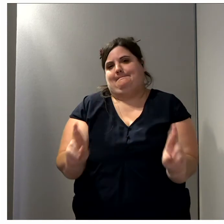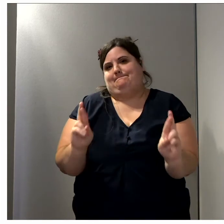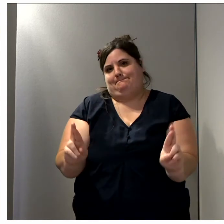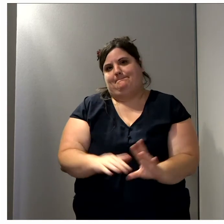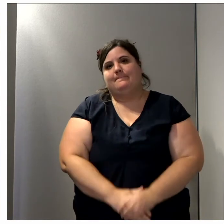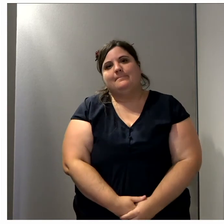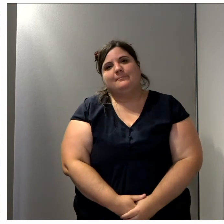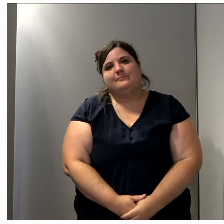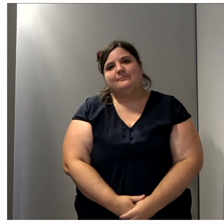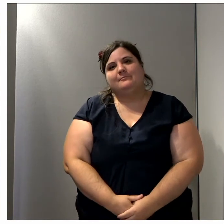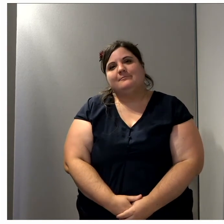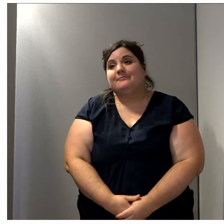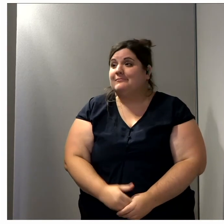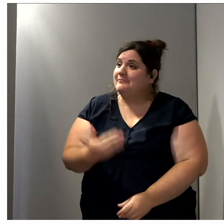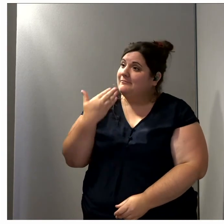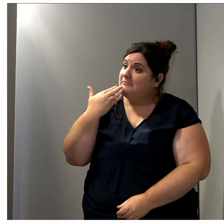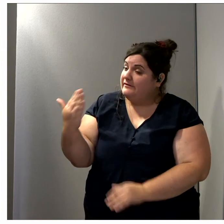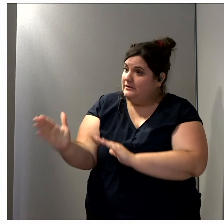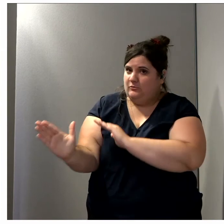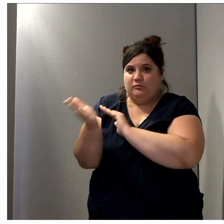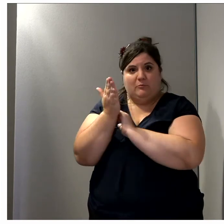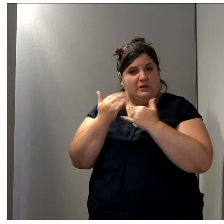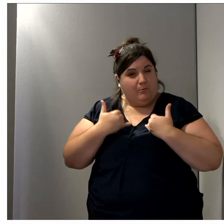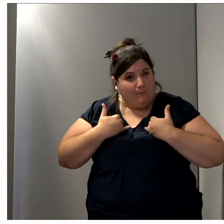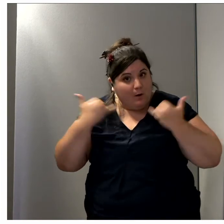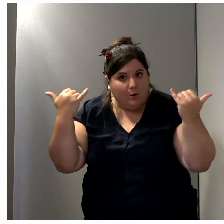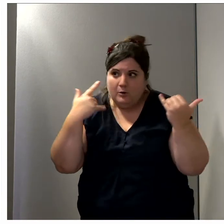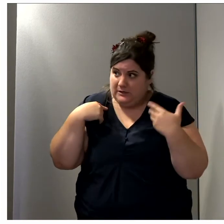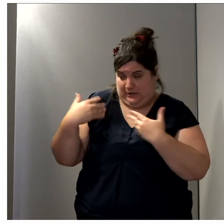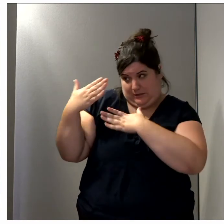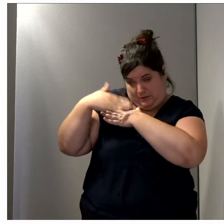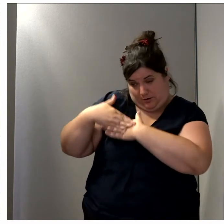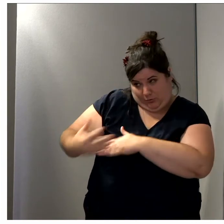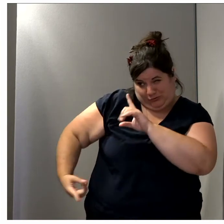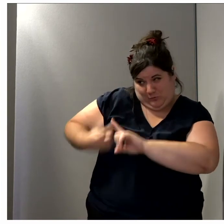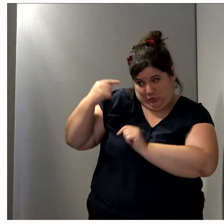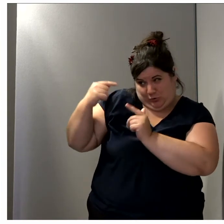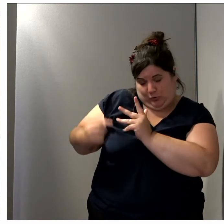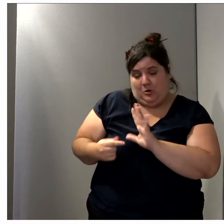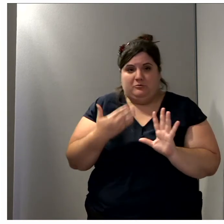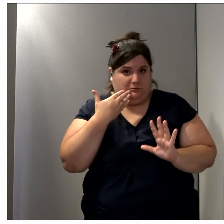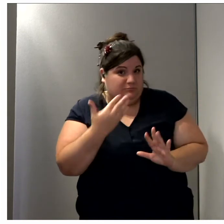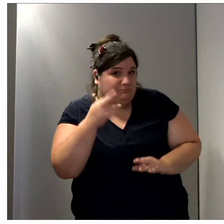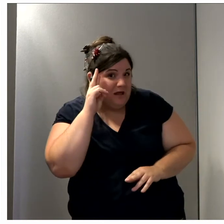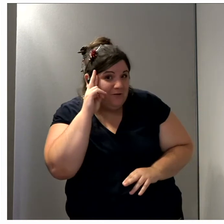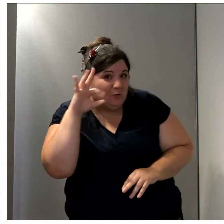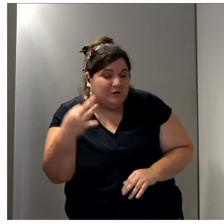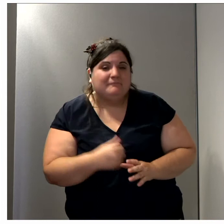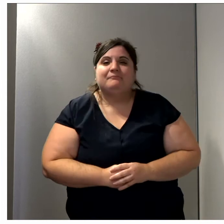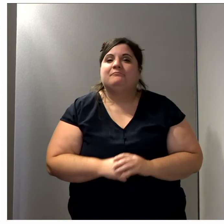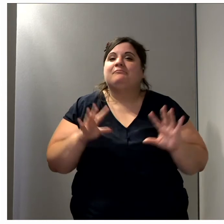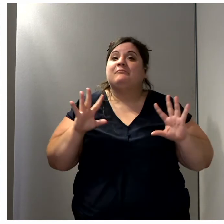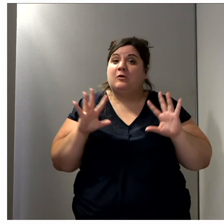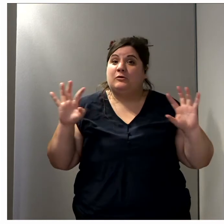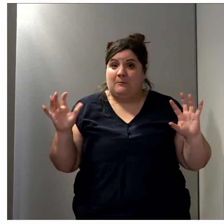Merci Estelle Audou pour ce témoignage très fort et puis ces messages essentiels que vous nous rappelez à raison. On va poursuivre la table